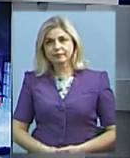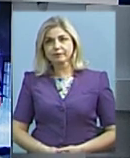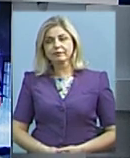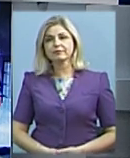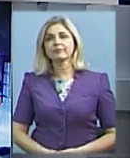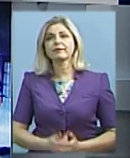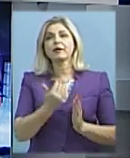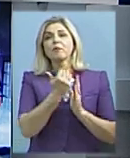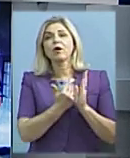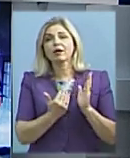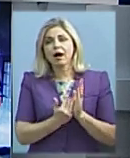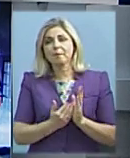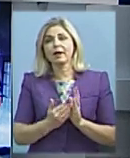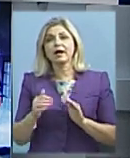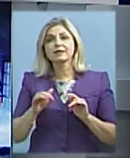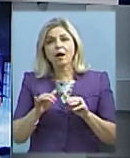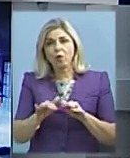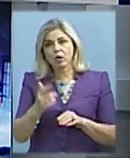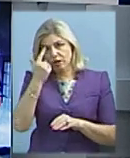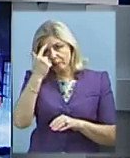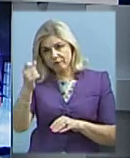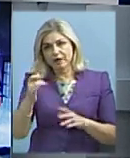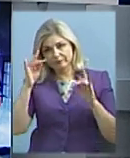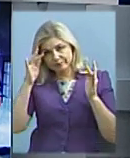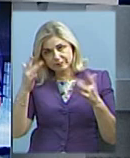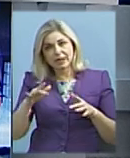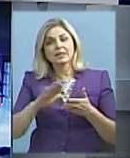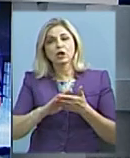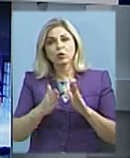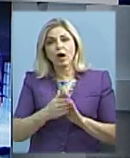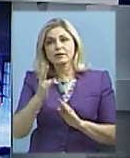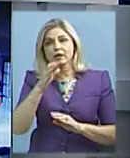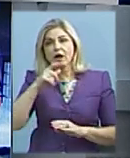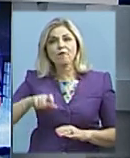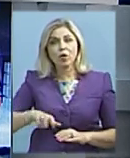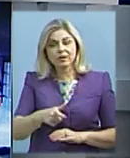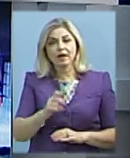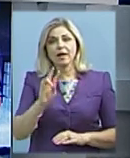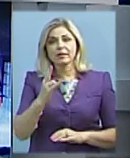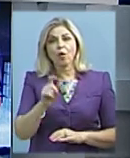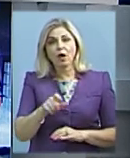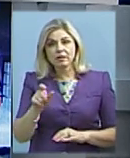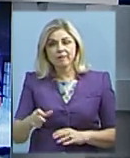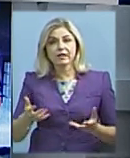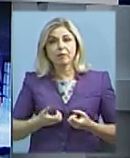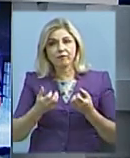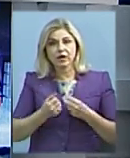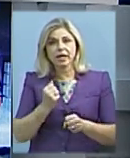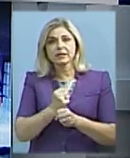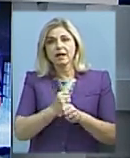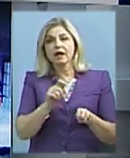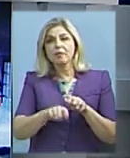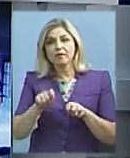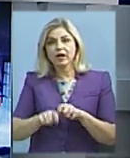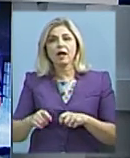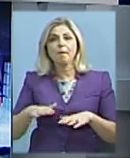У рамках серії заходів із попередження надзвичайних ситуацій на воді миколаївські рятувальники організували рейд в акваторії пляжу